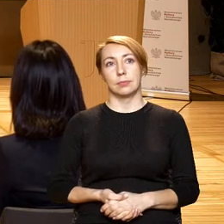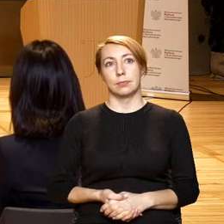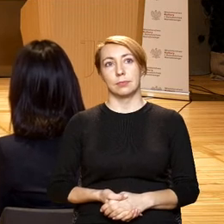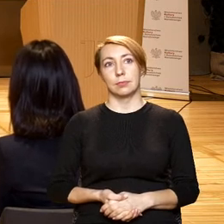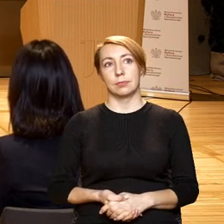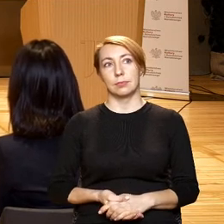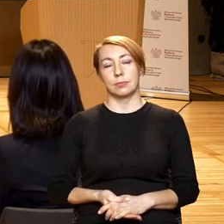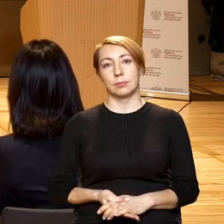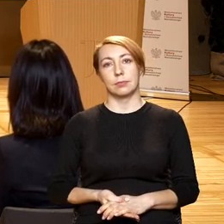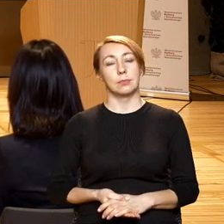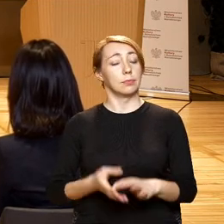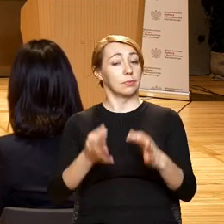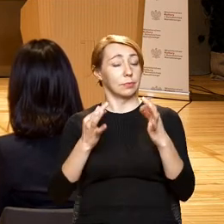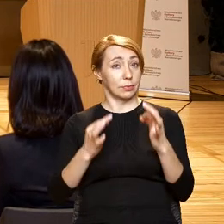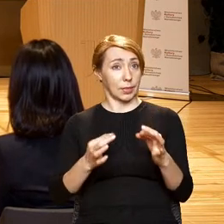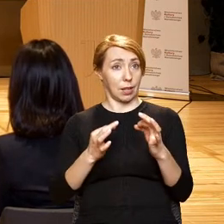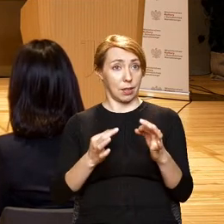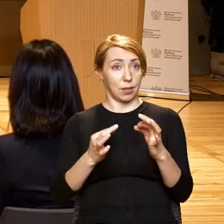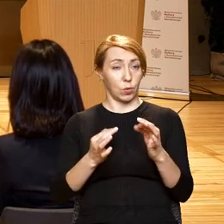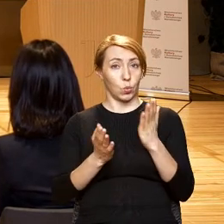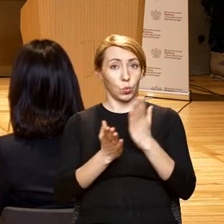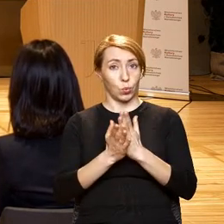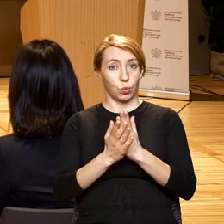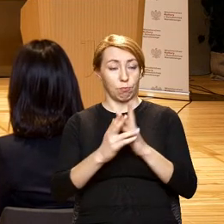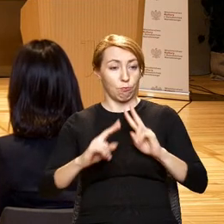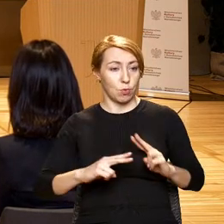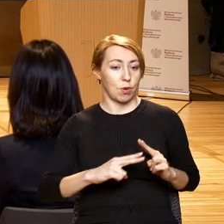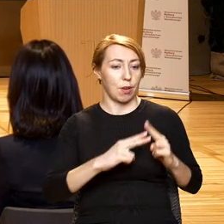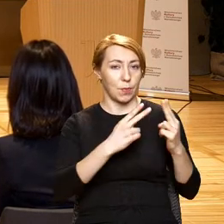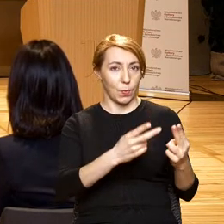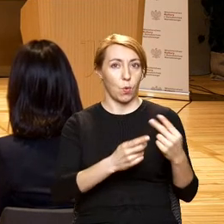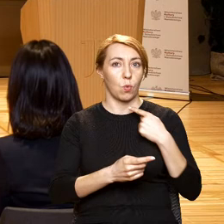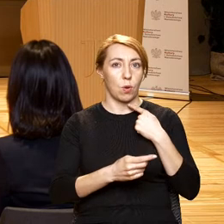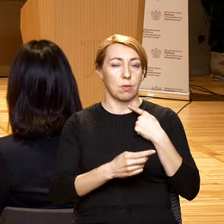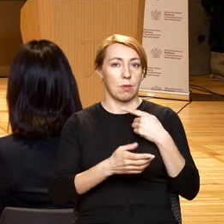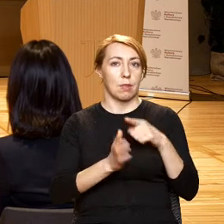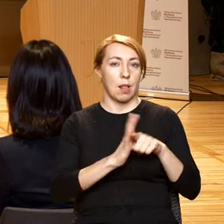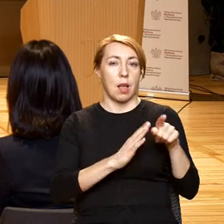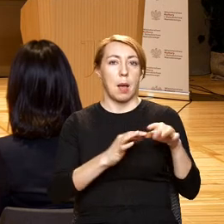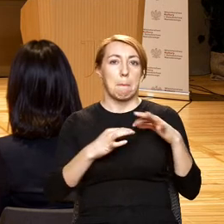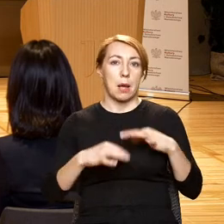I teraz już na koniec, oddając głos pani profesor